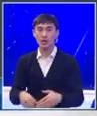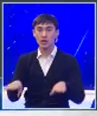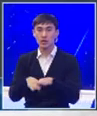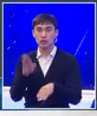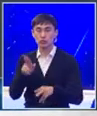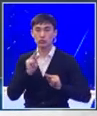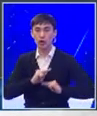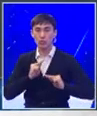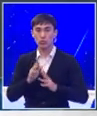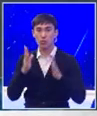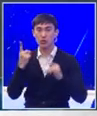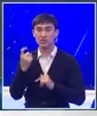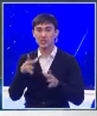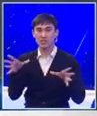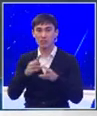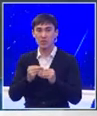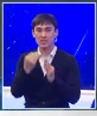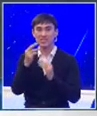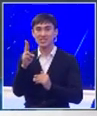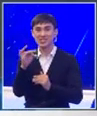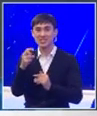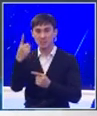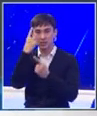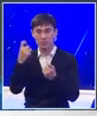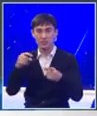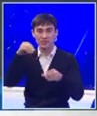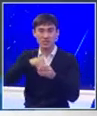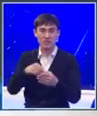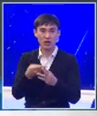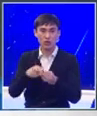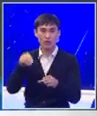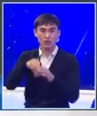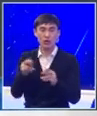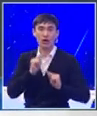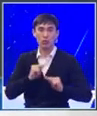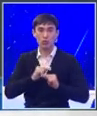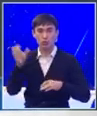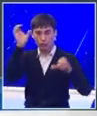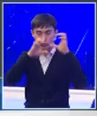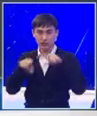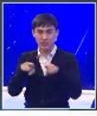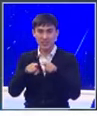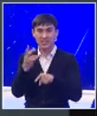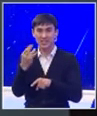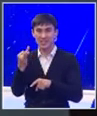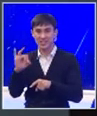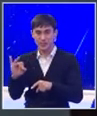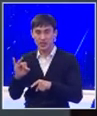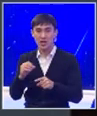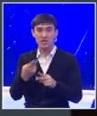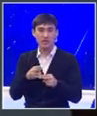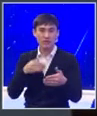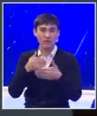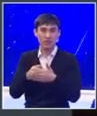будут работать более 100 совместных диссертационных советов в состав которых войдут как работники вузов так и не до этого времени к